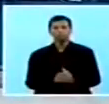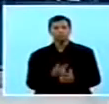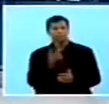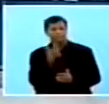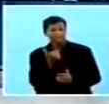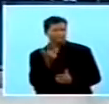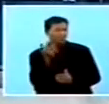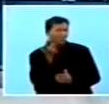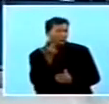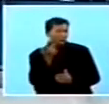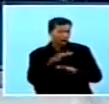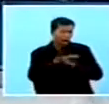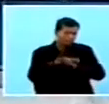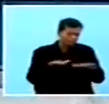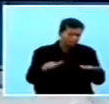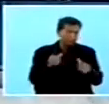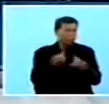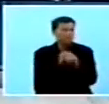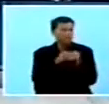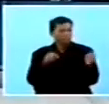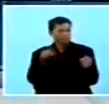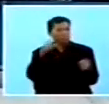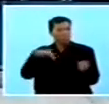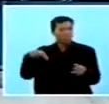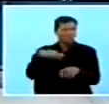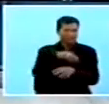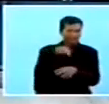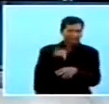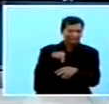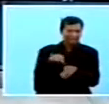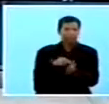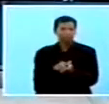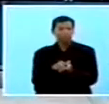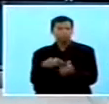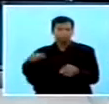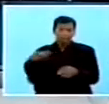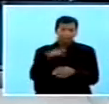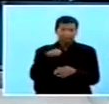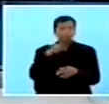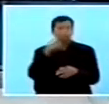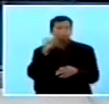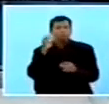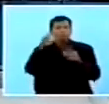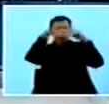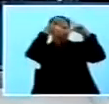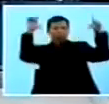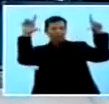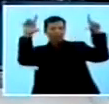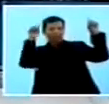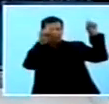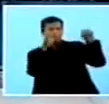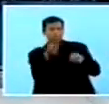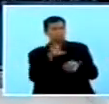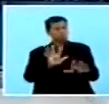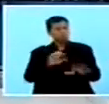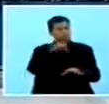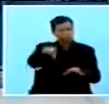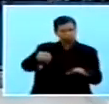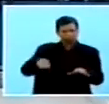Pemirsa, demi keamanan dan keselamatan pejalan kaki ataupun pengguna jalan lainnya, pengendalian papan reklame di ibu kota harus dilakukan. Hal ini